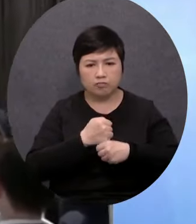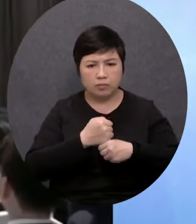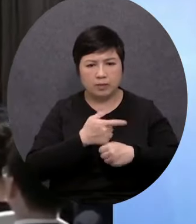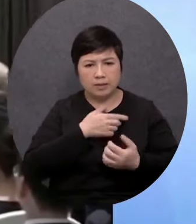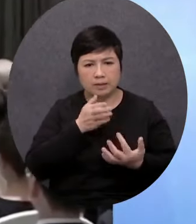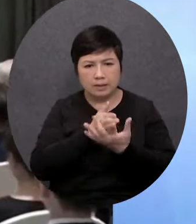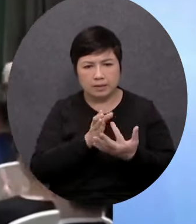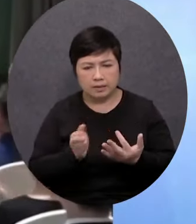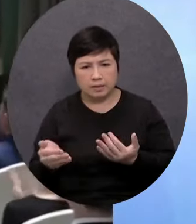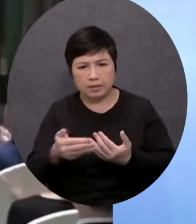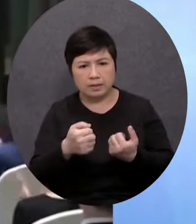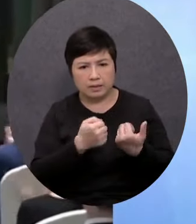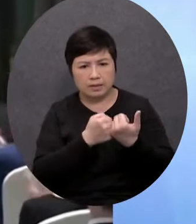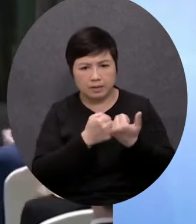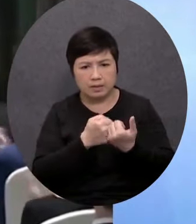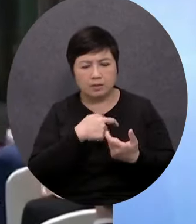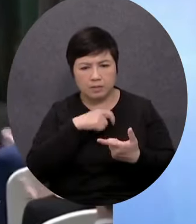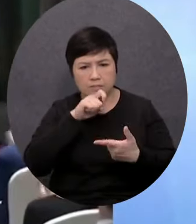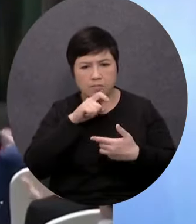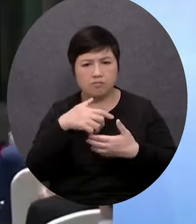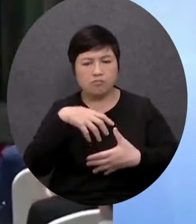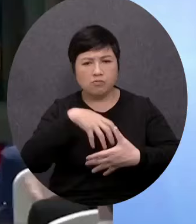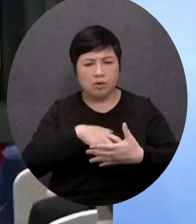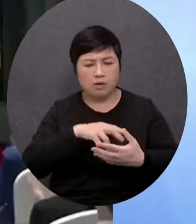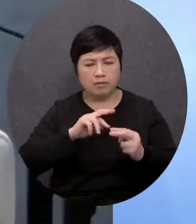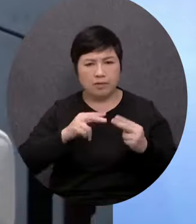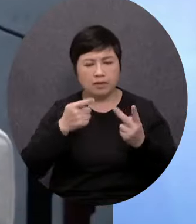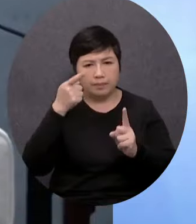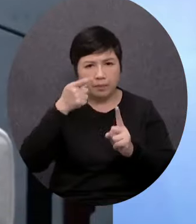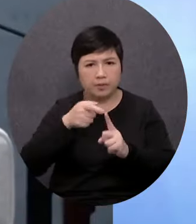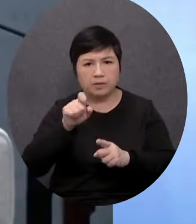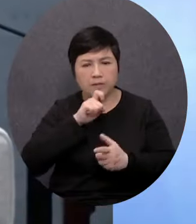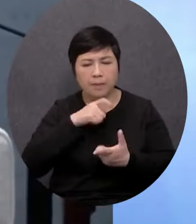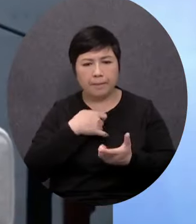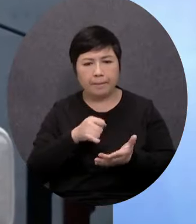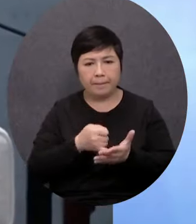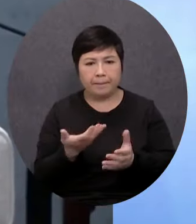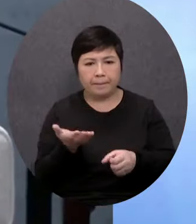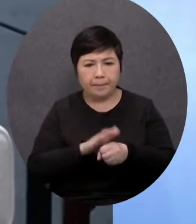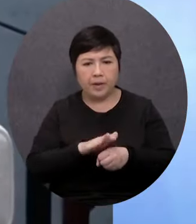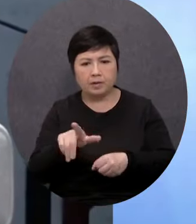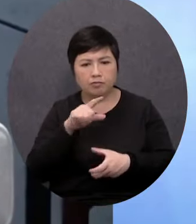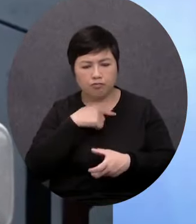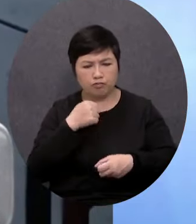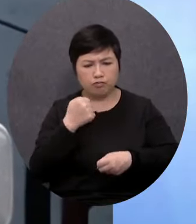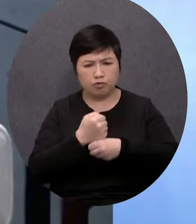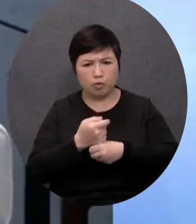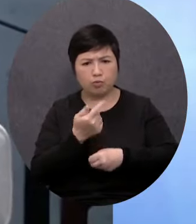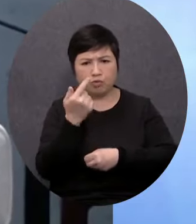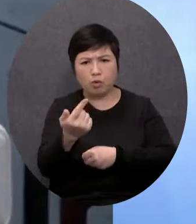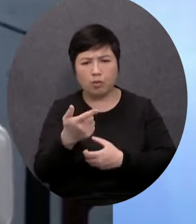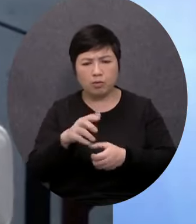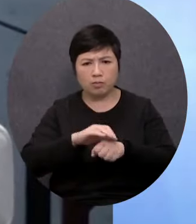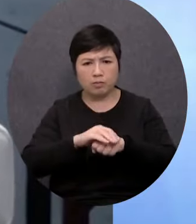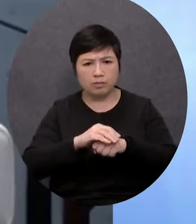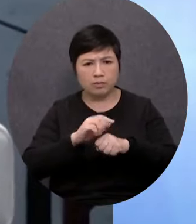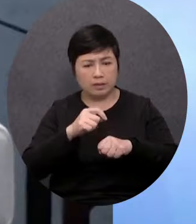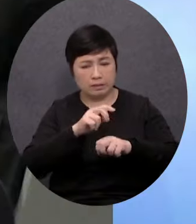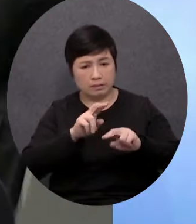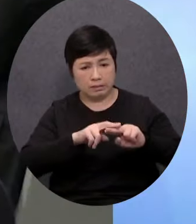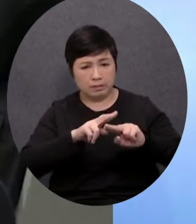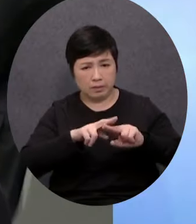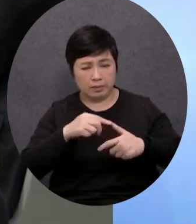持同國內發展目標有關。不過呢啲補貼導致產能遠超國內需求，以及全球市場承受